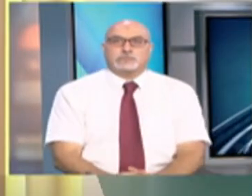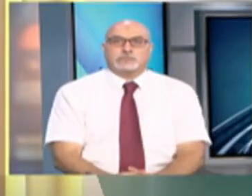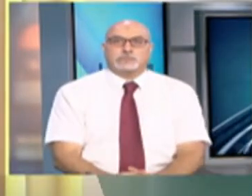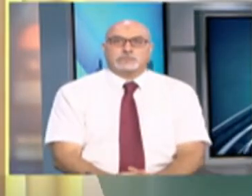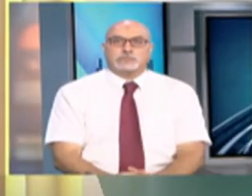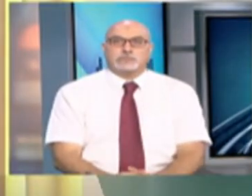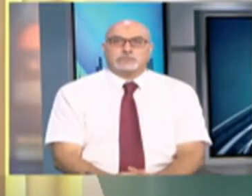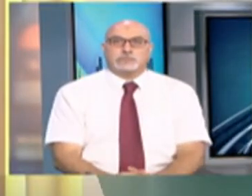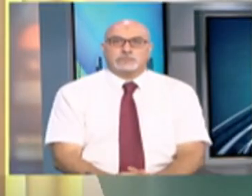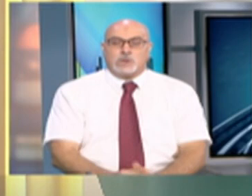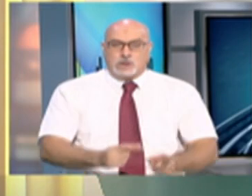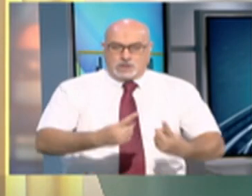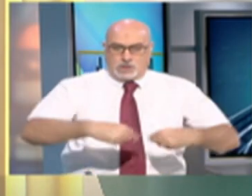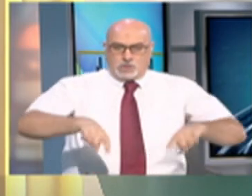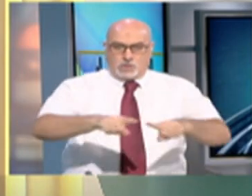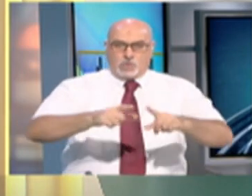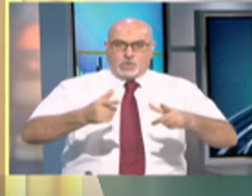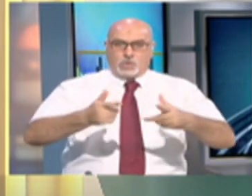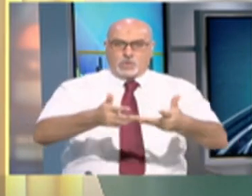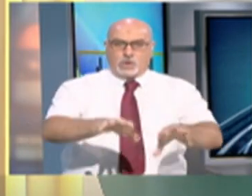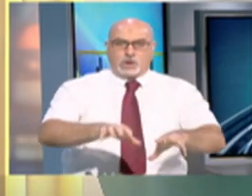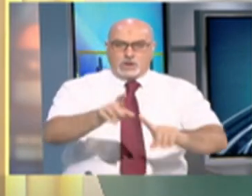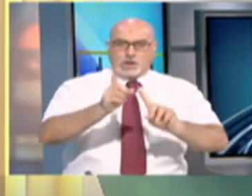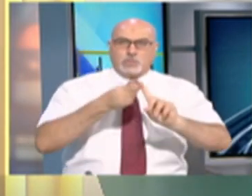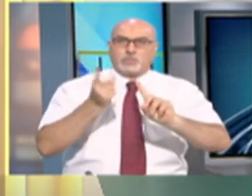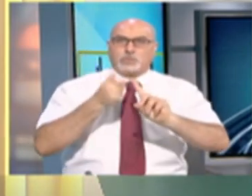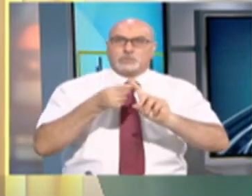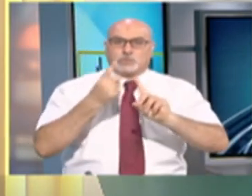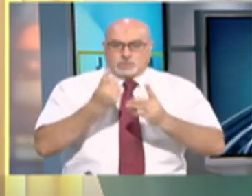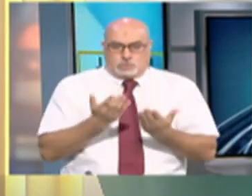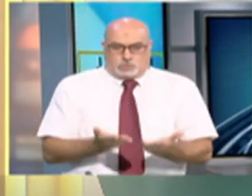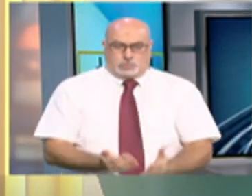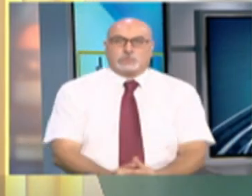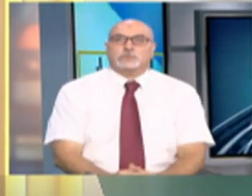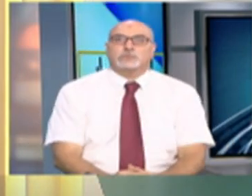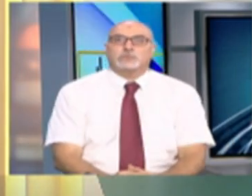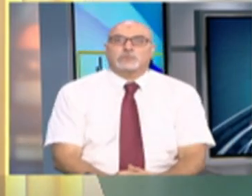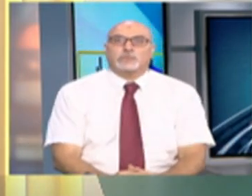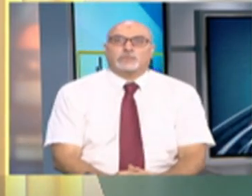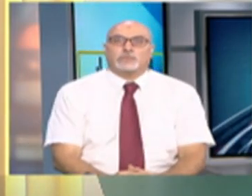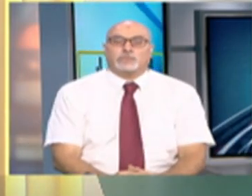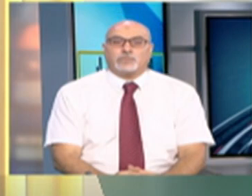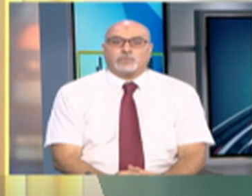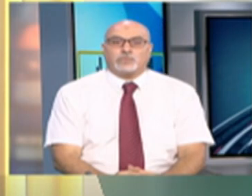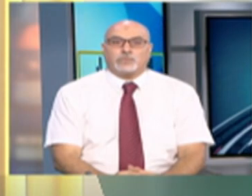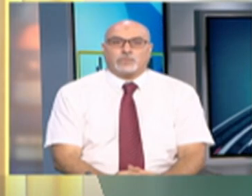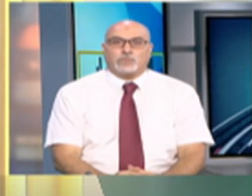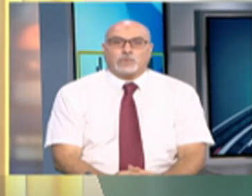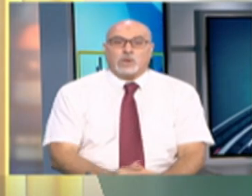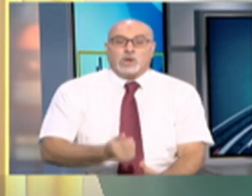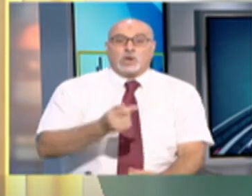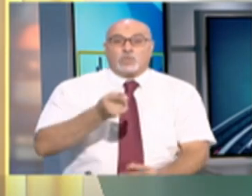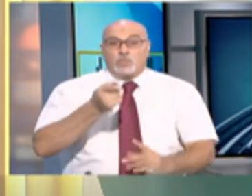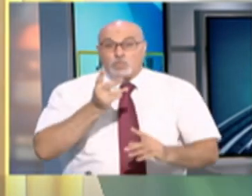نعتبرها هامة وهامة جدا في هذا الظرف. إن التوتر